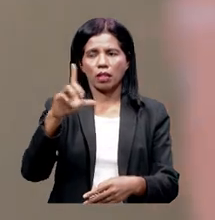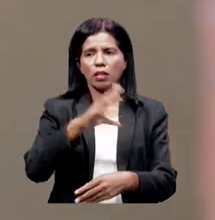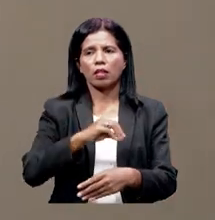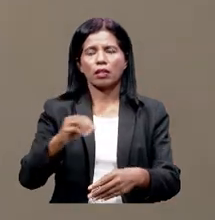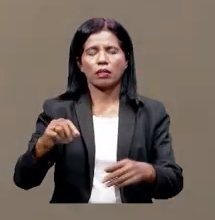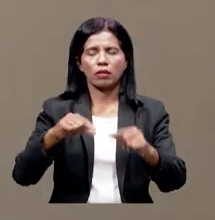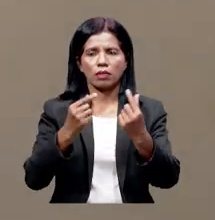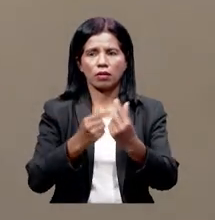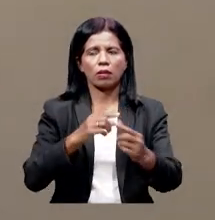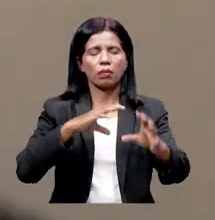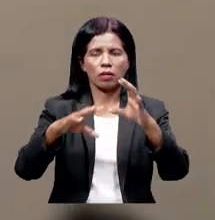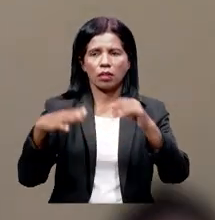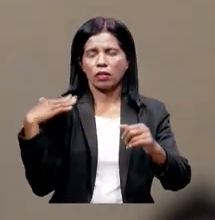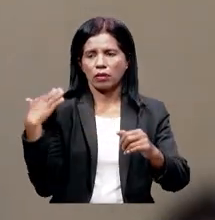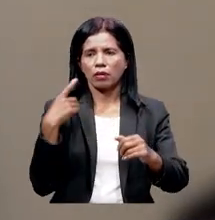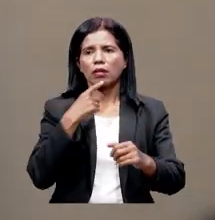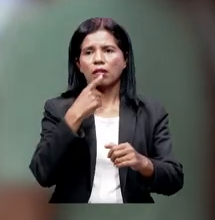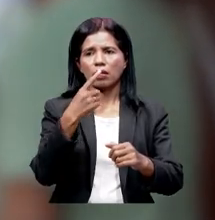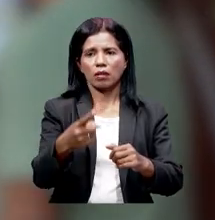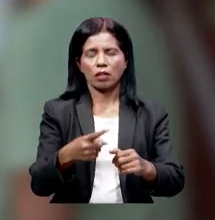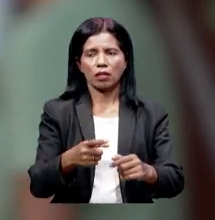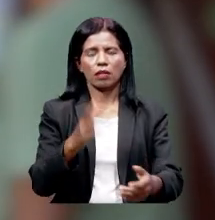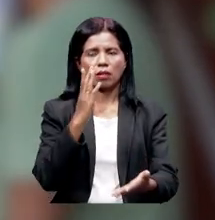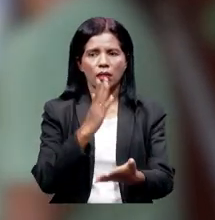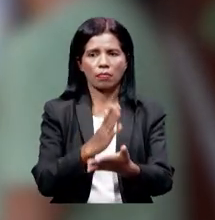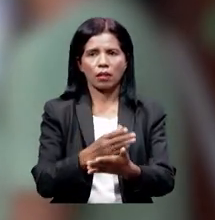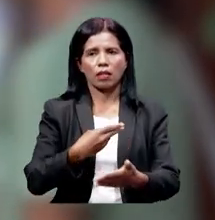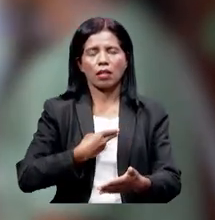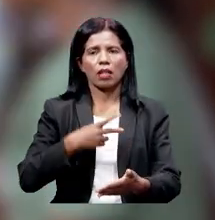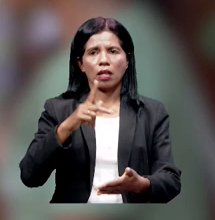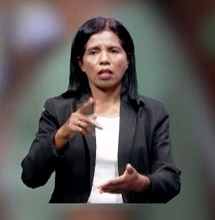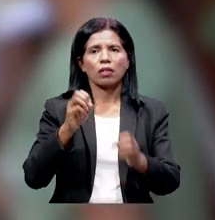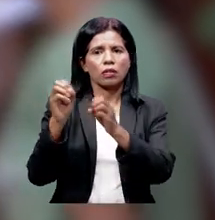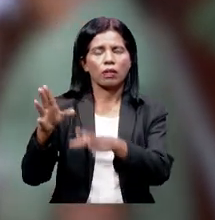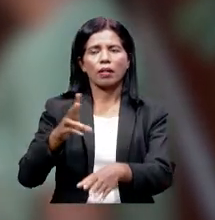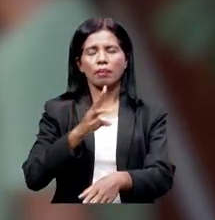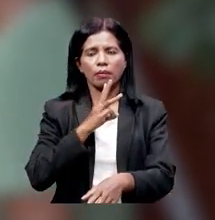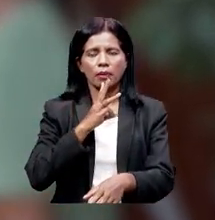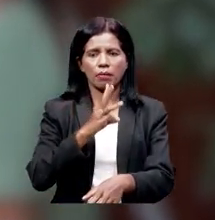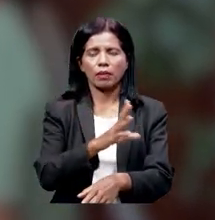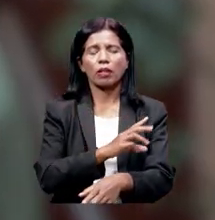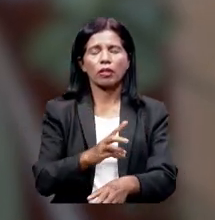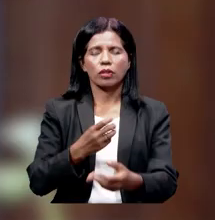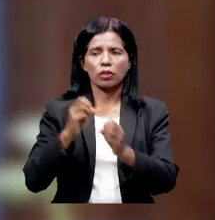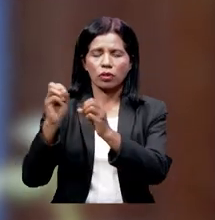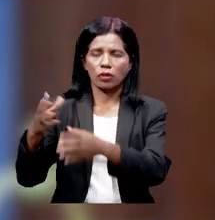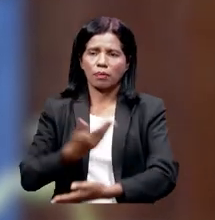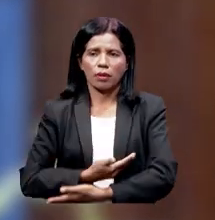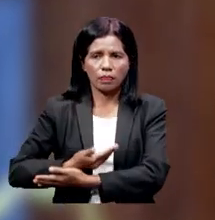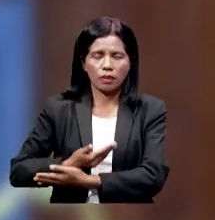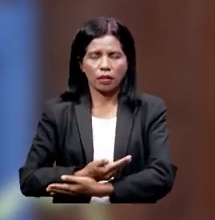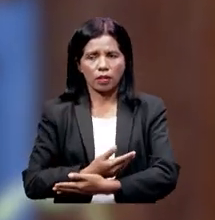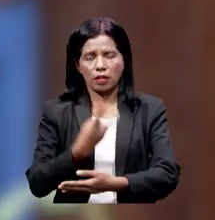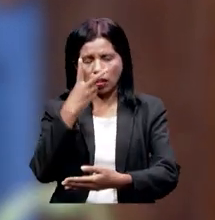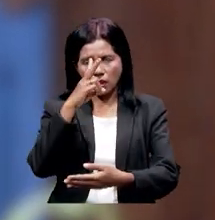Fórum Comunicação Juventude Hatutan, atu combate ha halok so EBV, maka parte relevante sira precisa halo